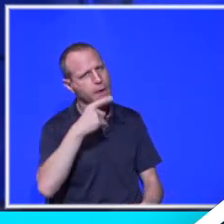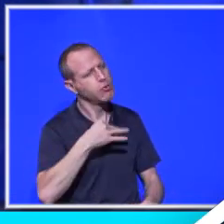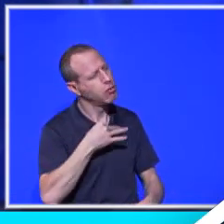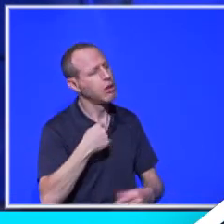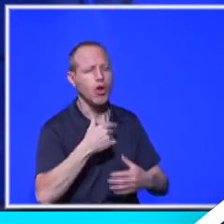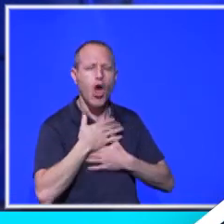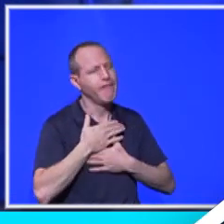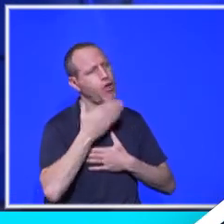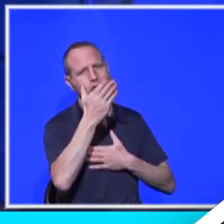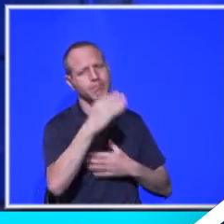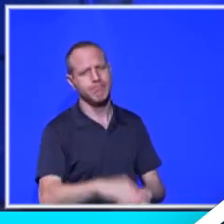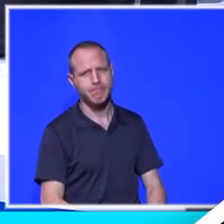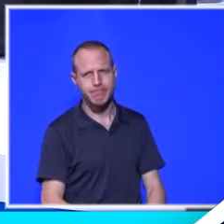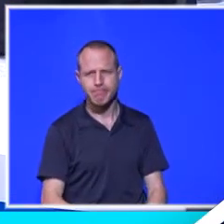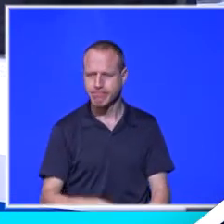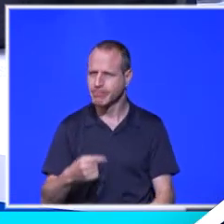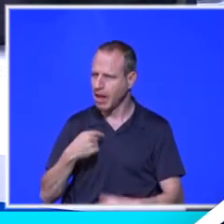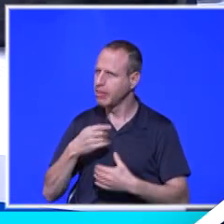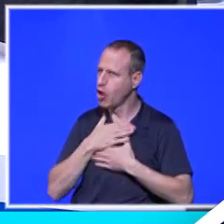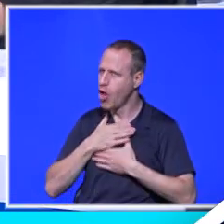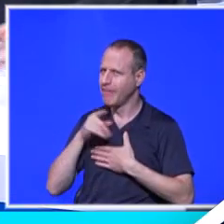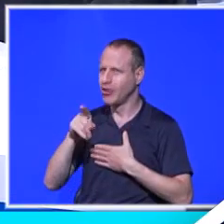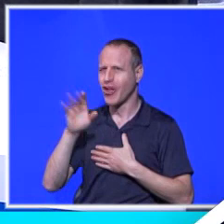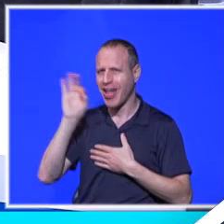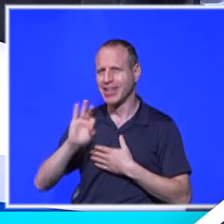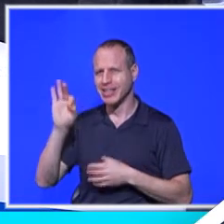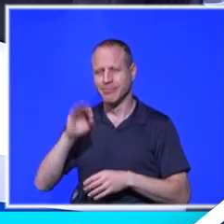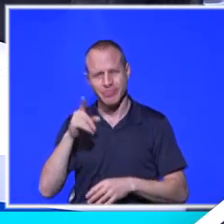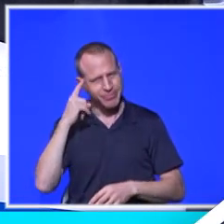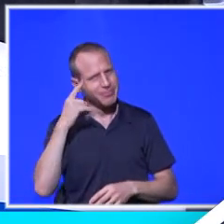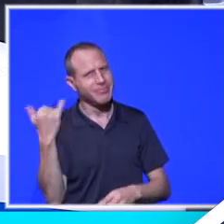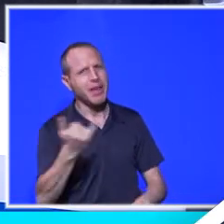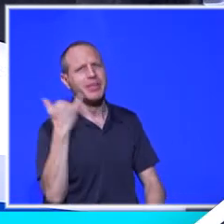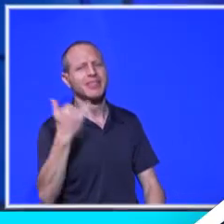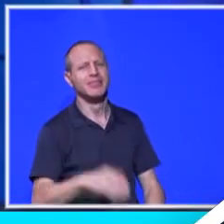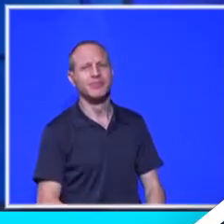אותו. אני אוהב אותו, עדיין. תודה, זה תמיד. תמיד.